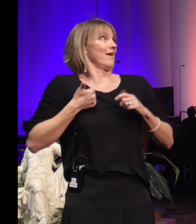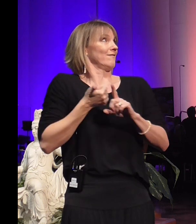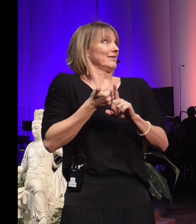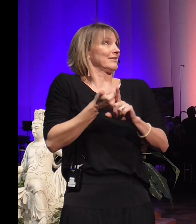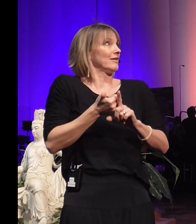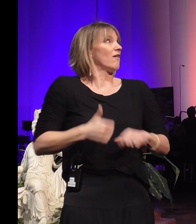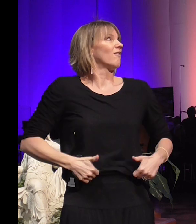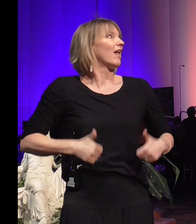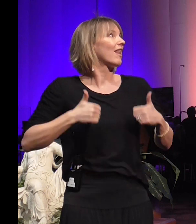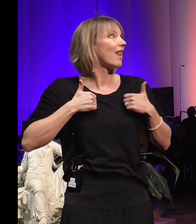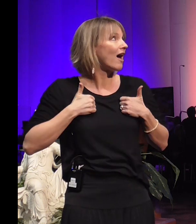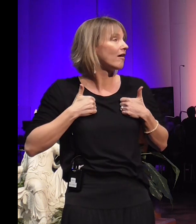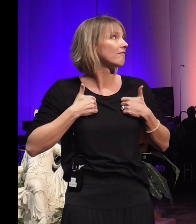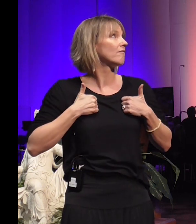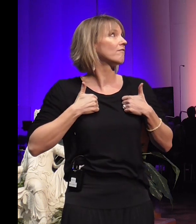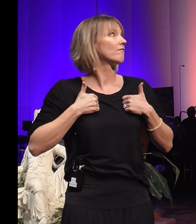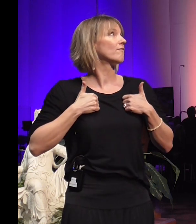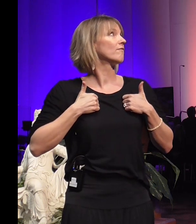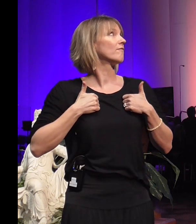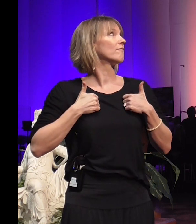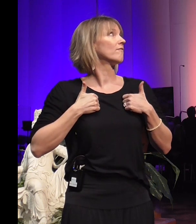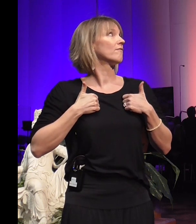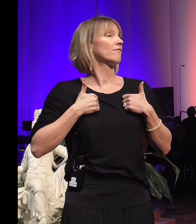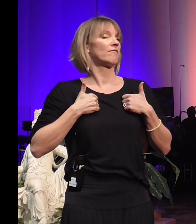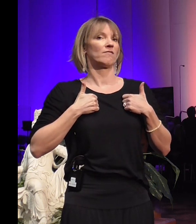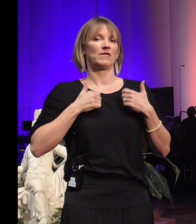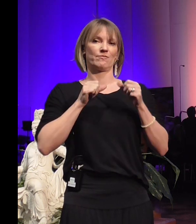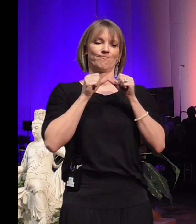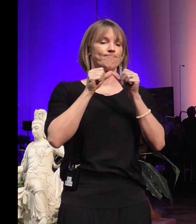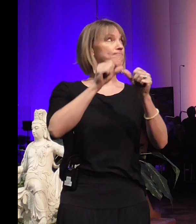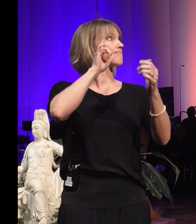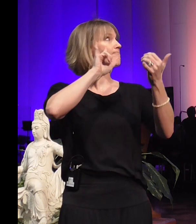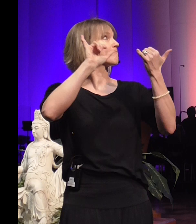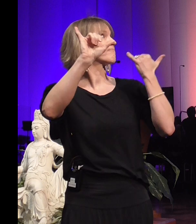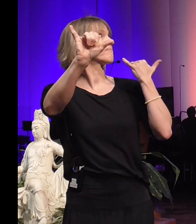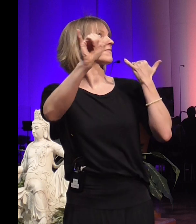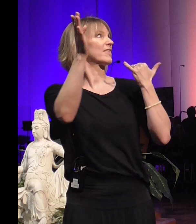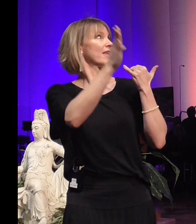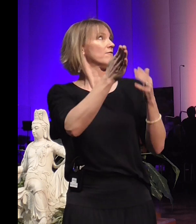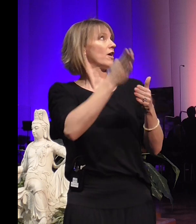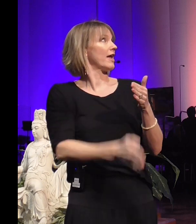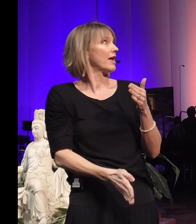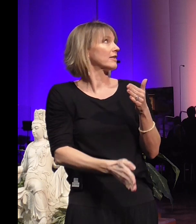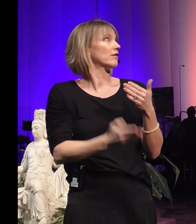життя. Життя безкінечне, всеохоплююче.